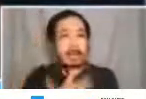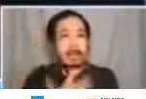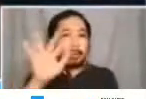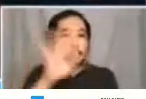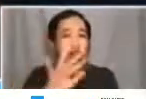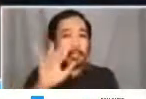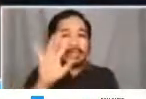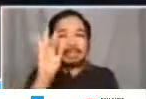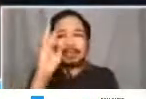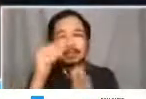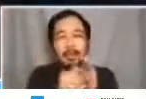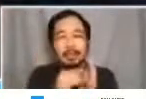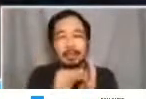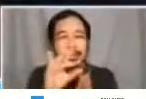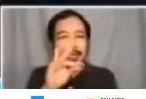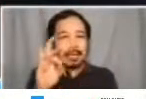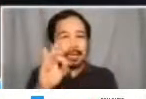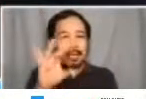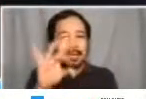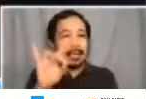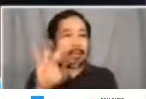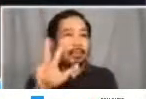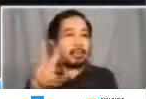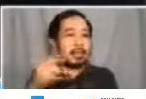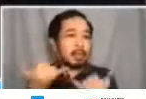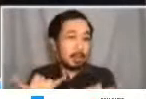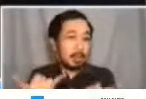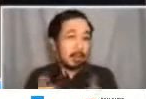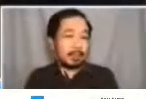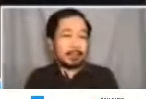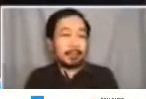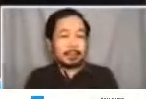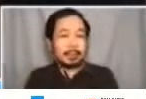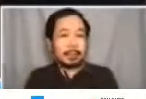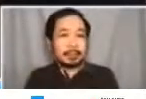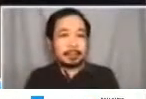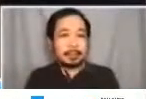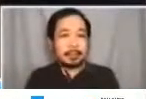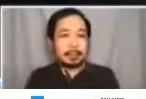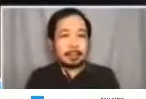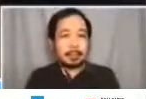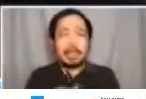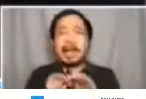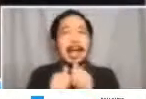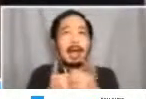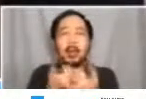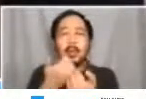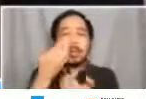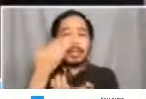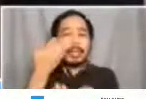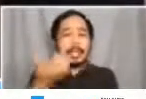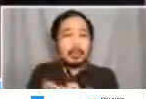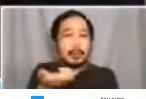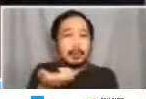Mensahe po sa mga kababayan nating nasa Morocco at saan at paano nila kayo makokontak.